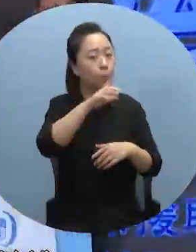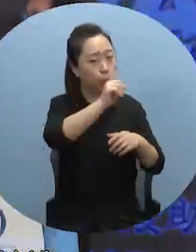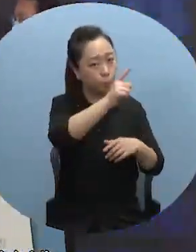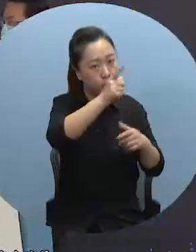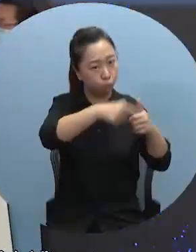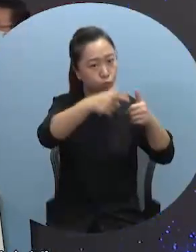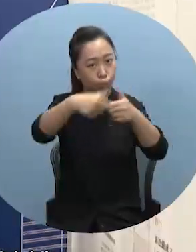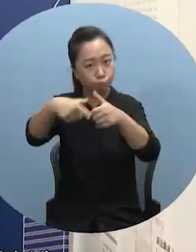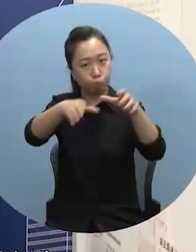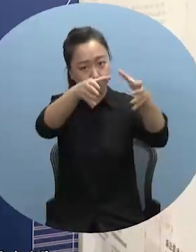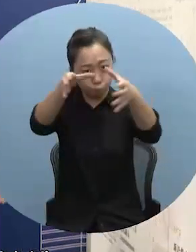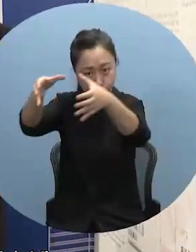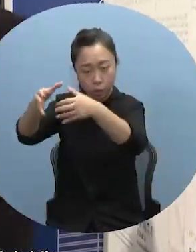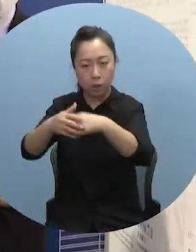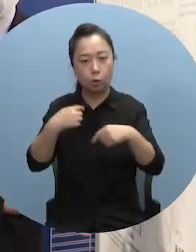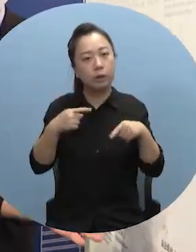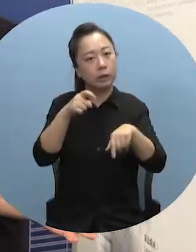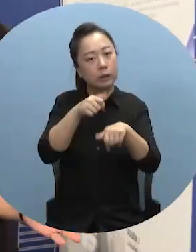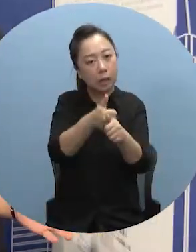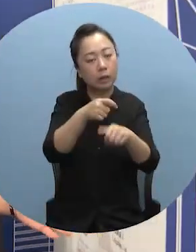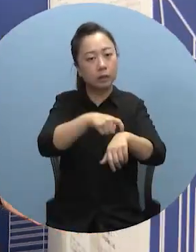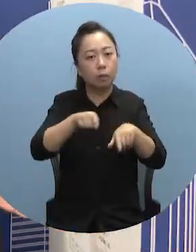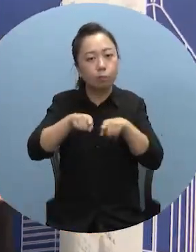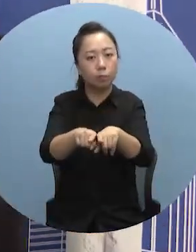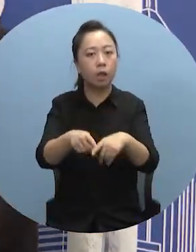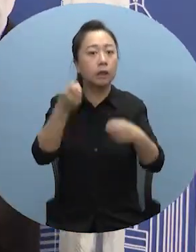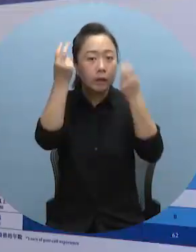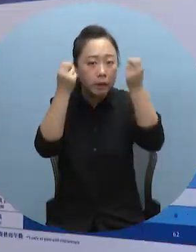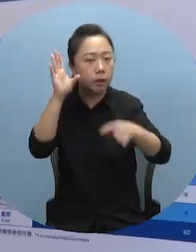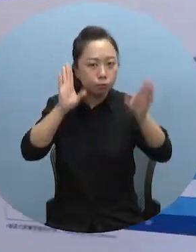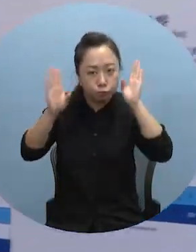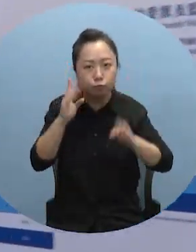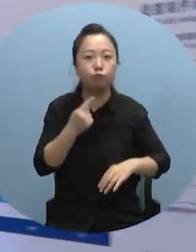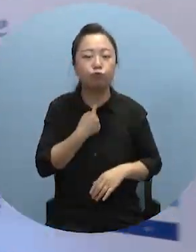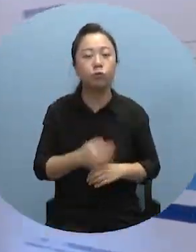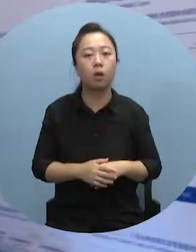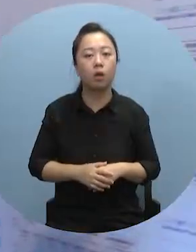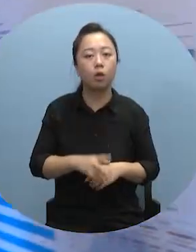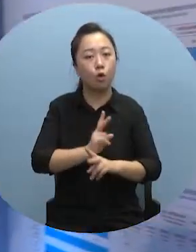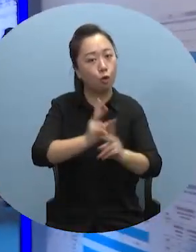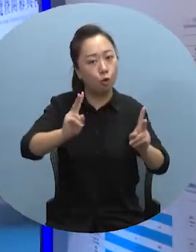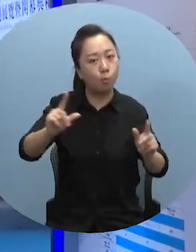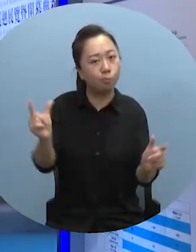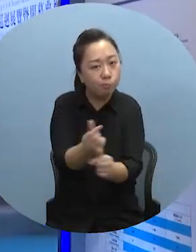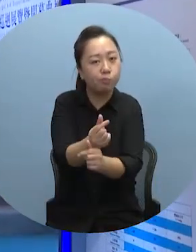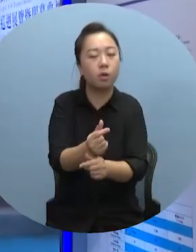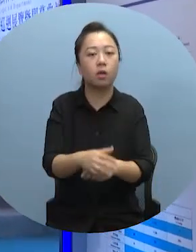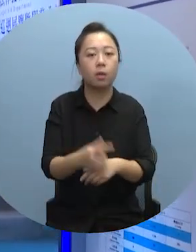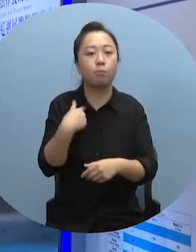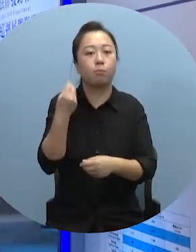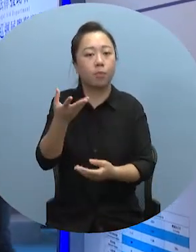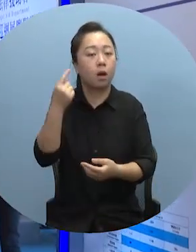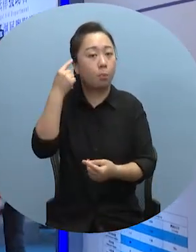構都是需要與時並進，樂於聽取意見，採取完善的措施，以更好達